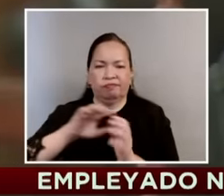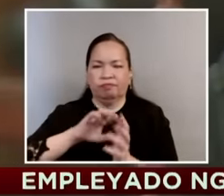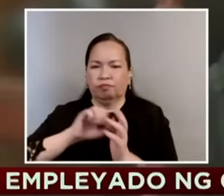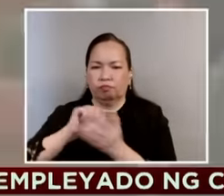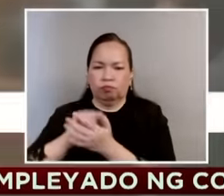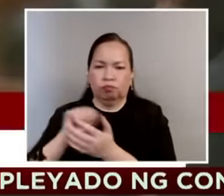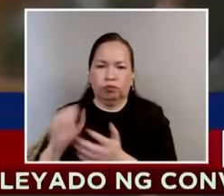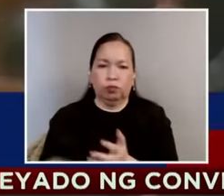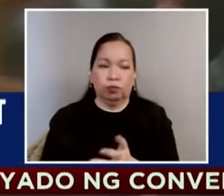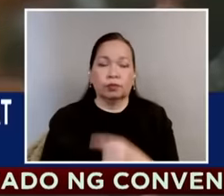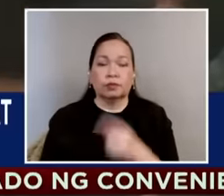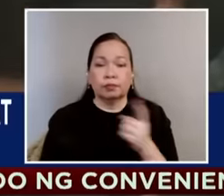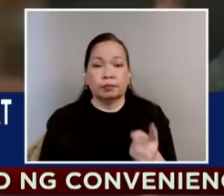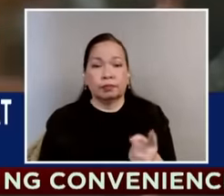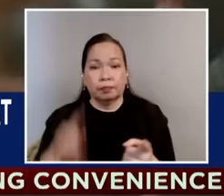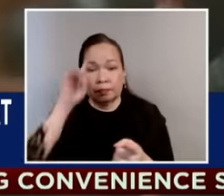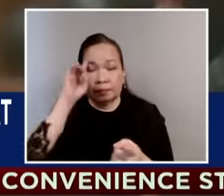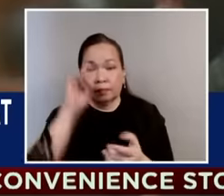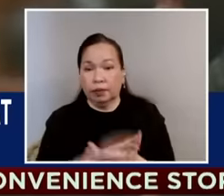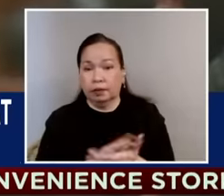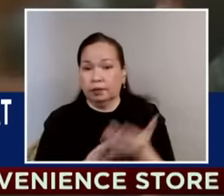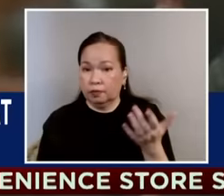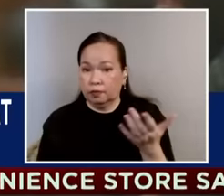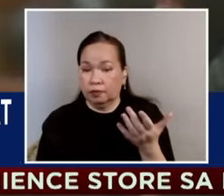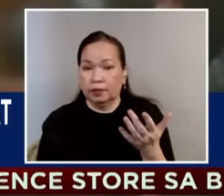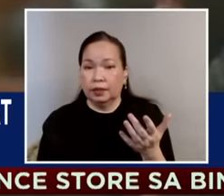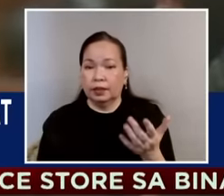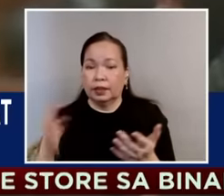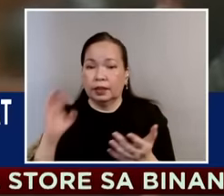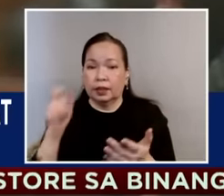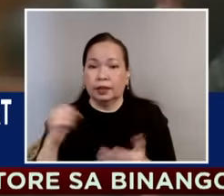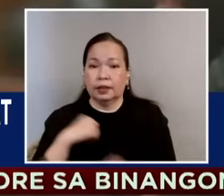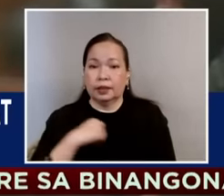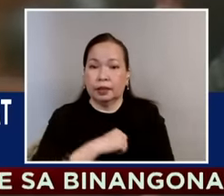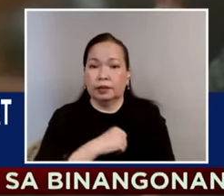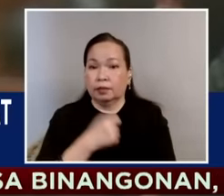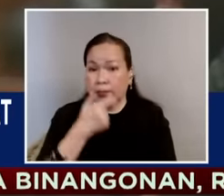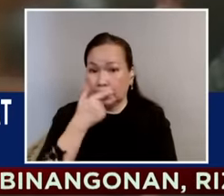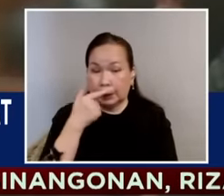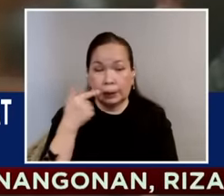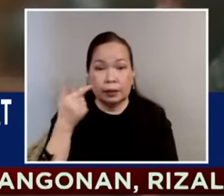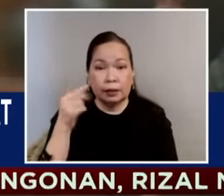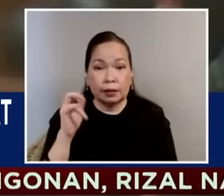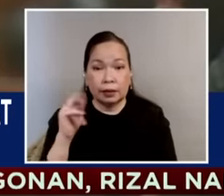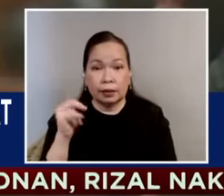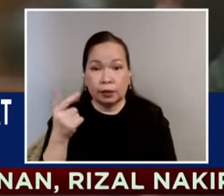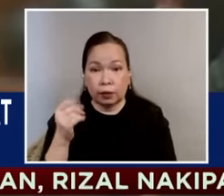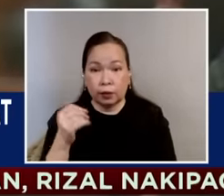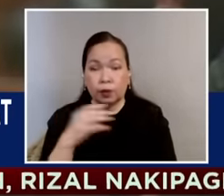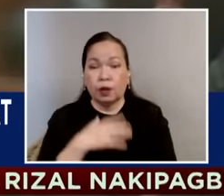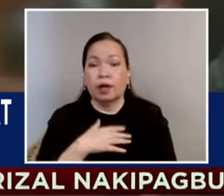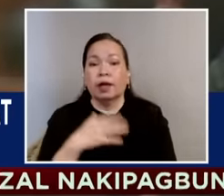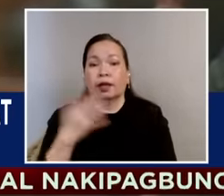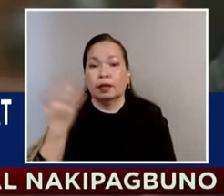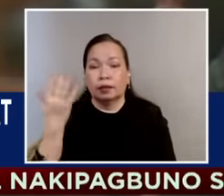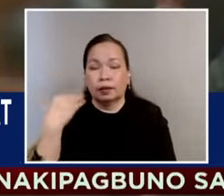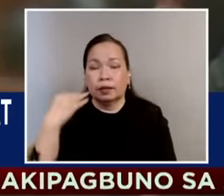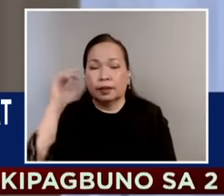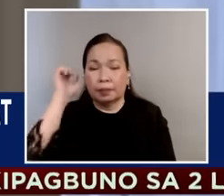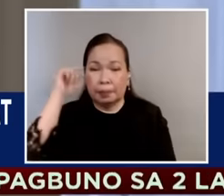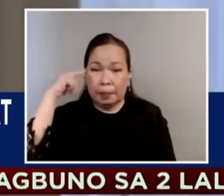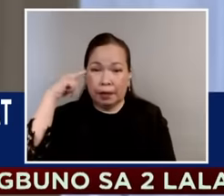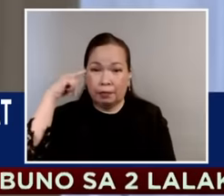Naniniwala naman sina dating Senador Gringo Honasan at Panfilo Lacson na ang panawagan para sa malinis na halalan sa hinaharap